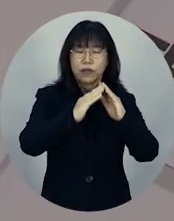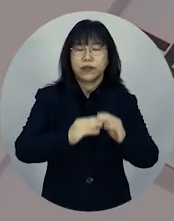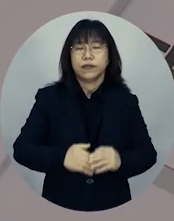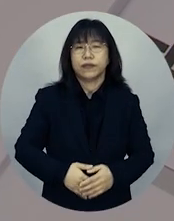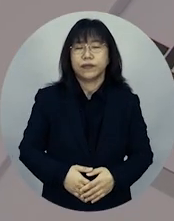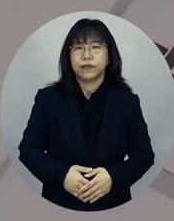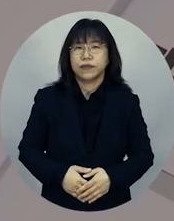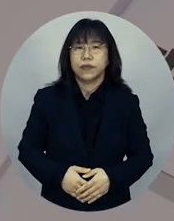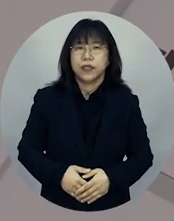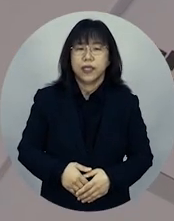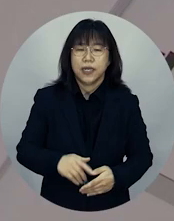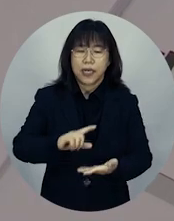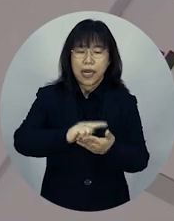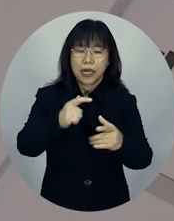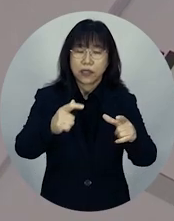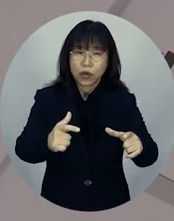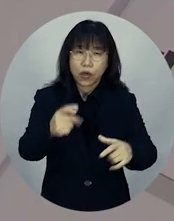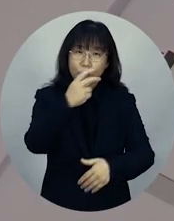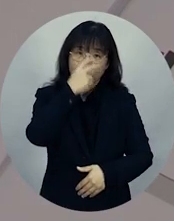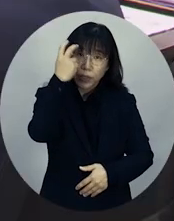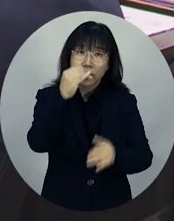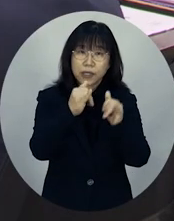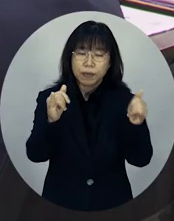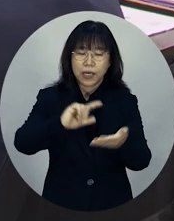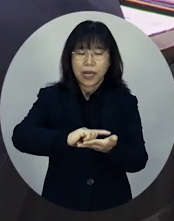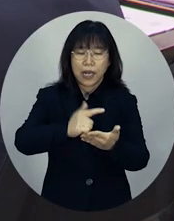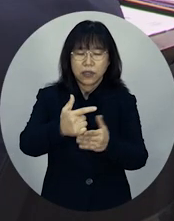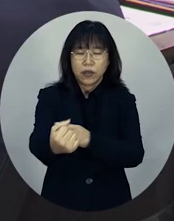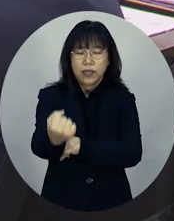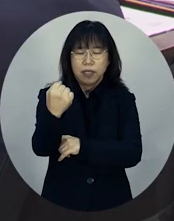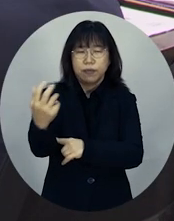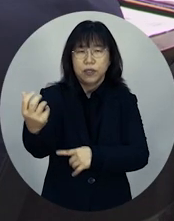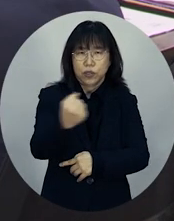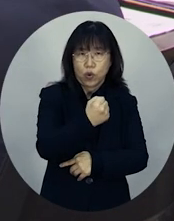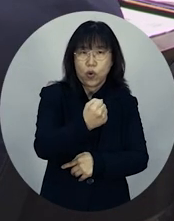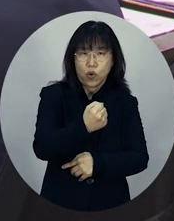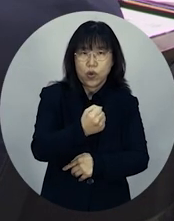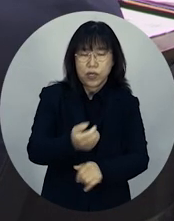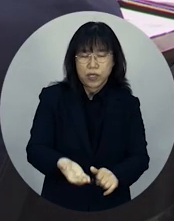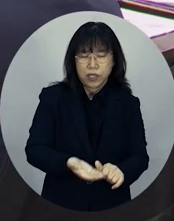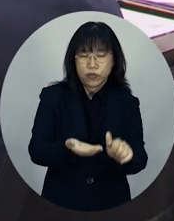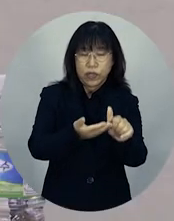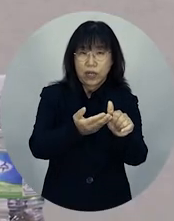설립된 재단법인 강서구 장학회는 그동안 강서의 인재는 강서의